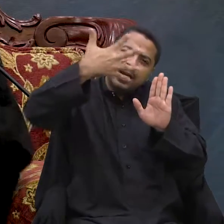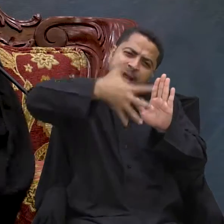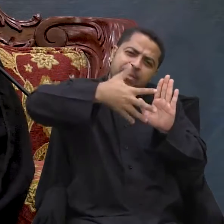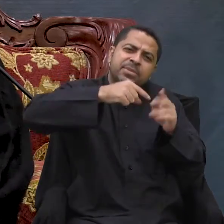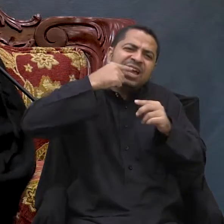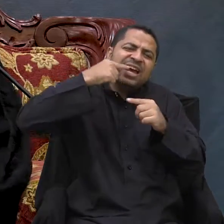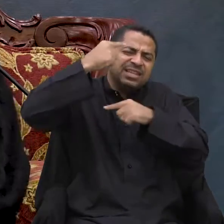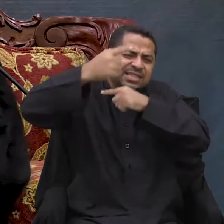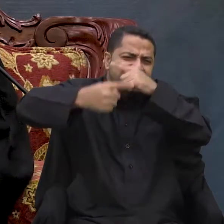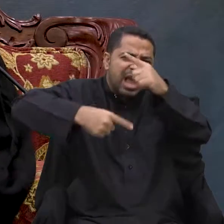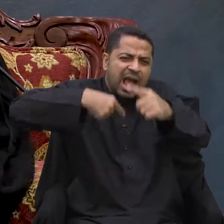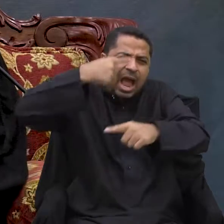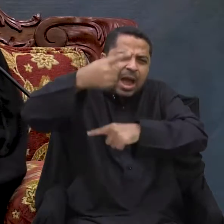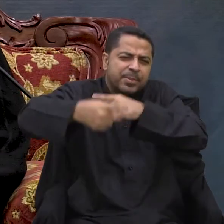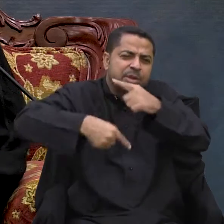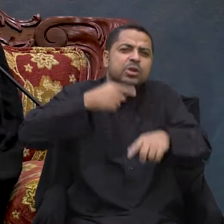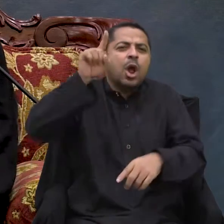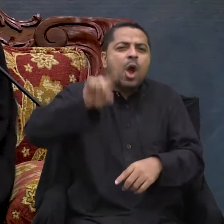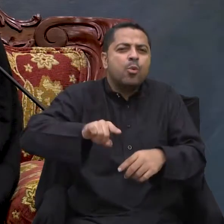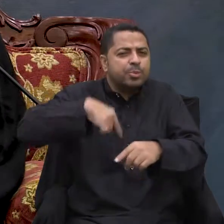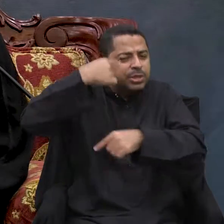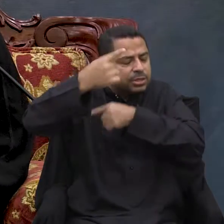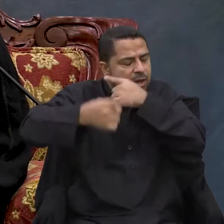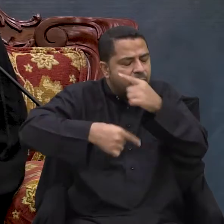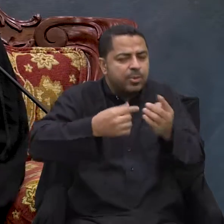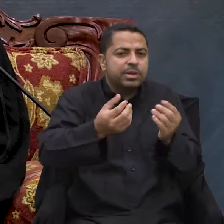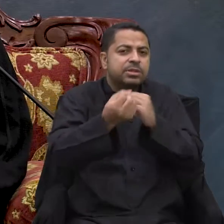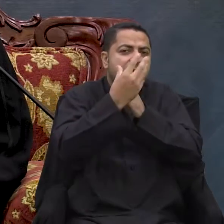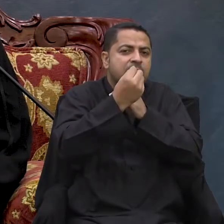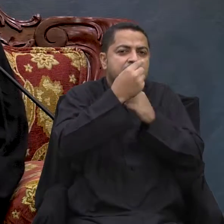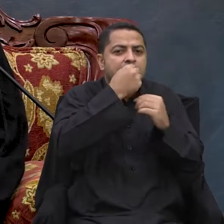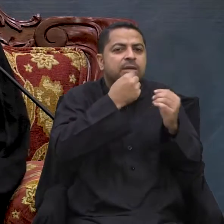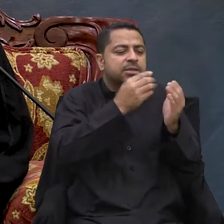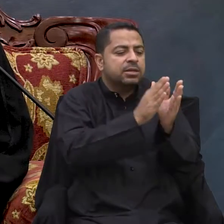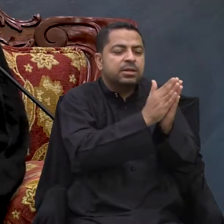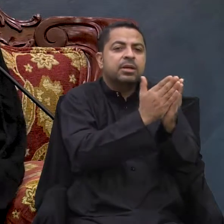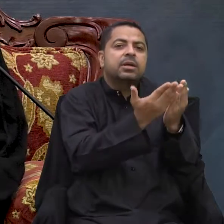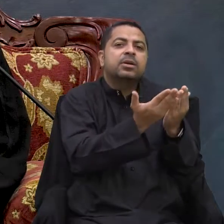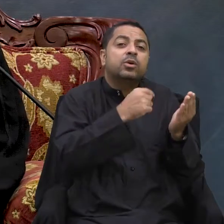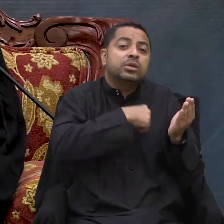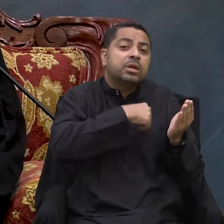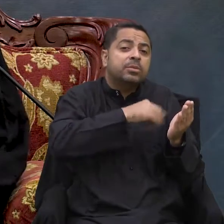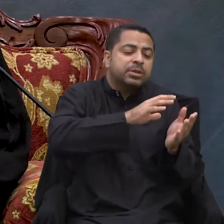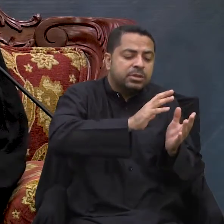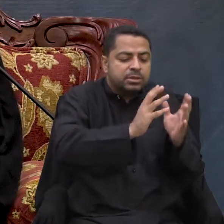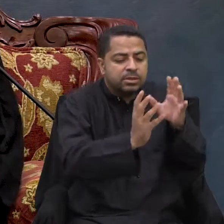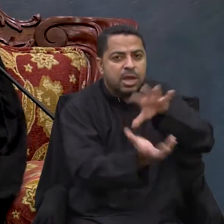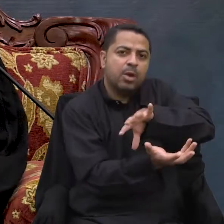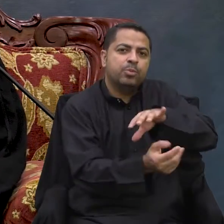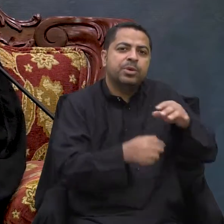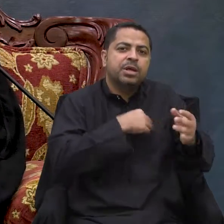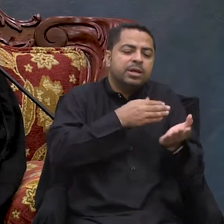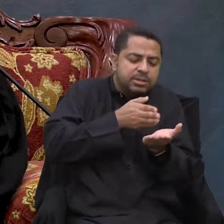مدى الزمان والأيام والسنوات، وهذا القرآن سيغيرك